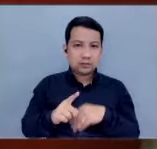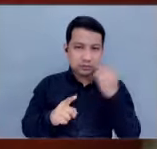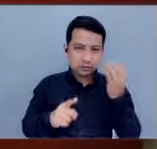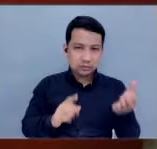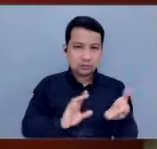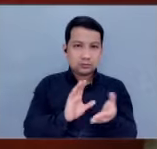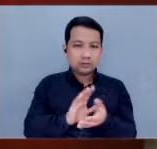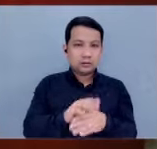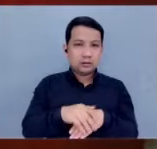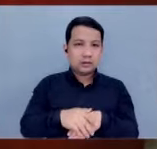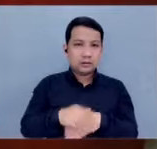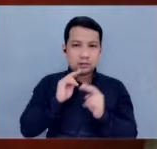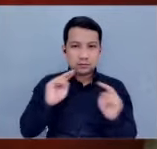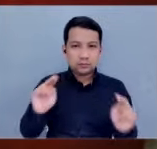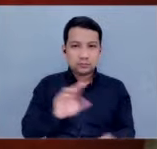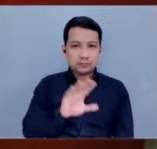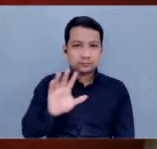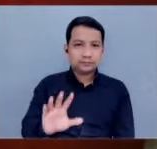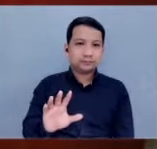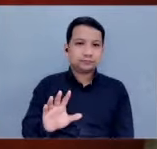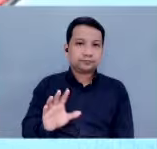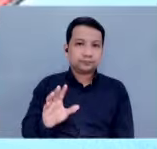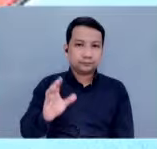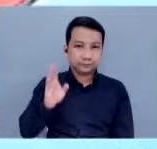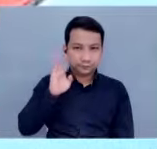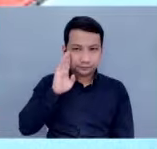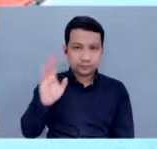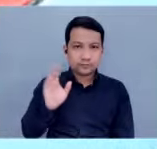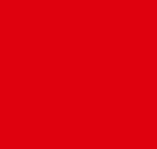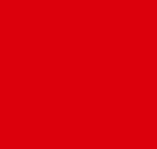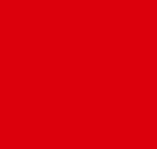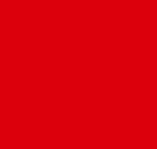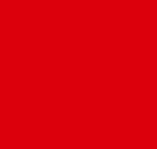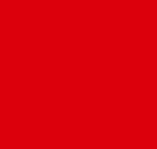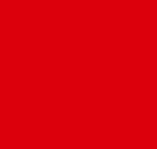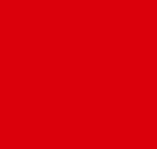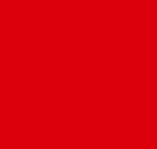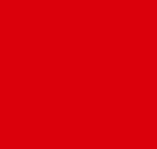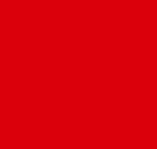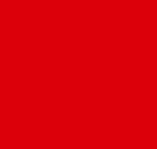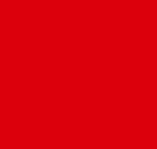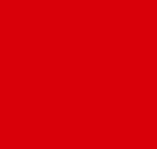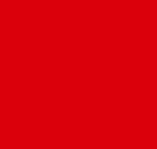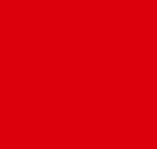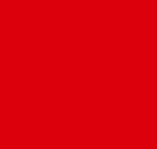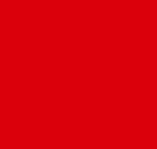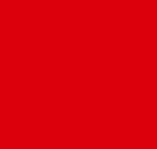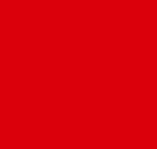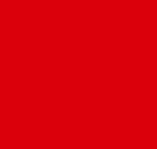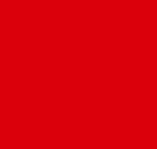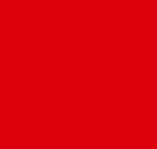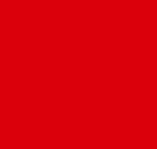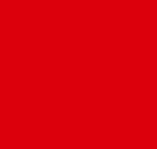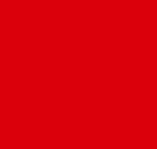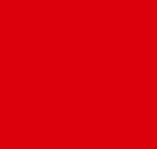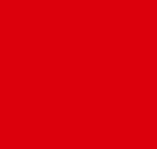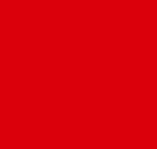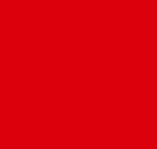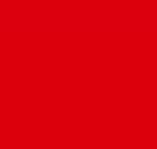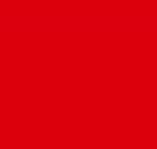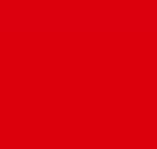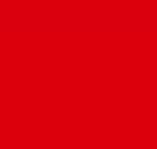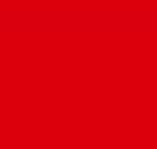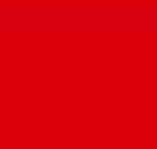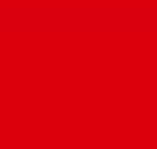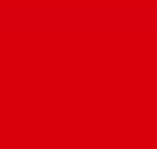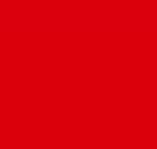suspect. Nagbabalita mula sa Frontline, Brian Basa, News 5. Mga kapatid, Jess De Los Santos po, huwag magpahuli sa mga